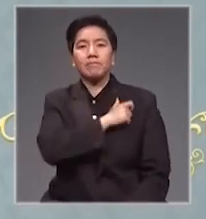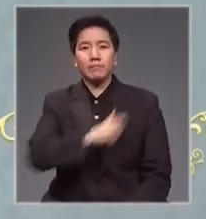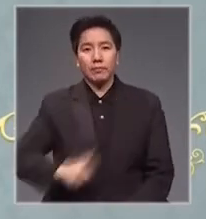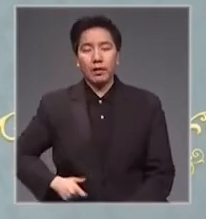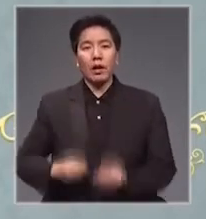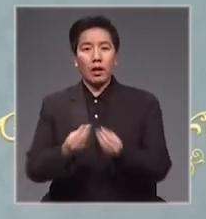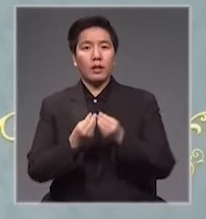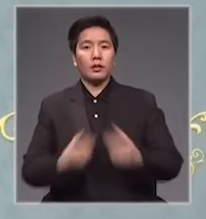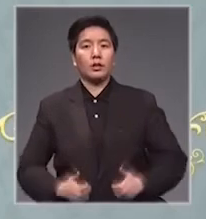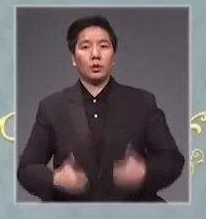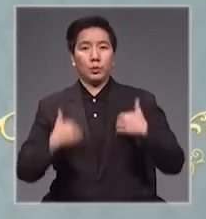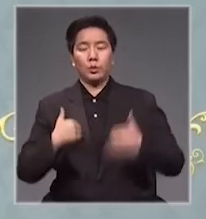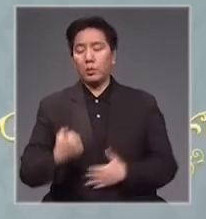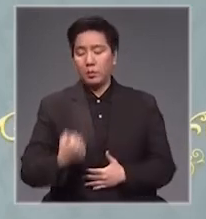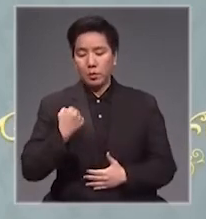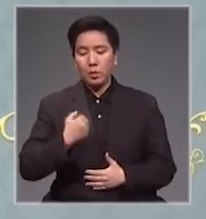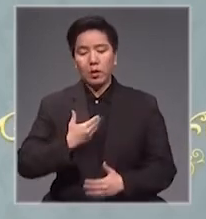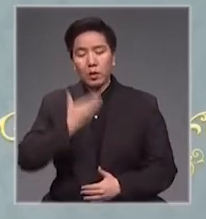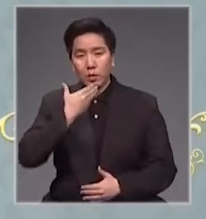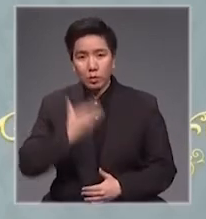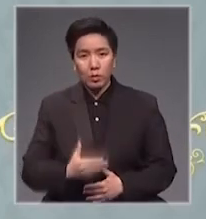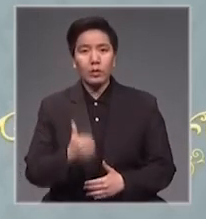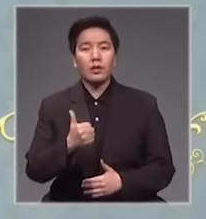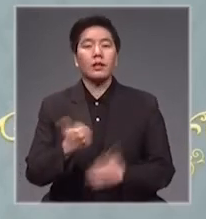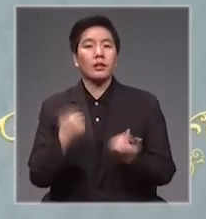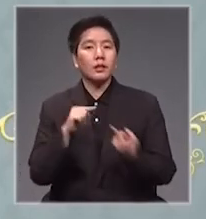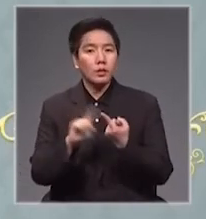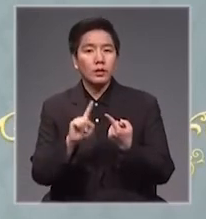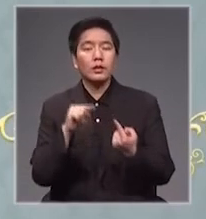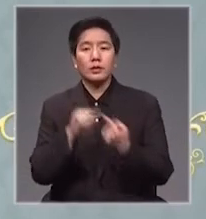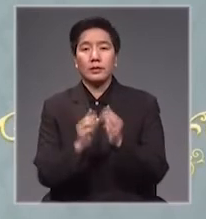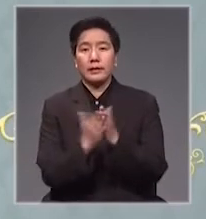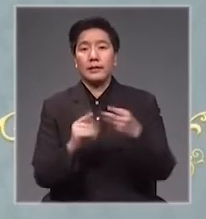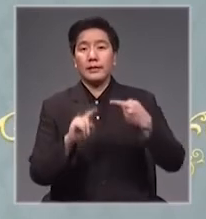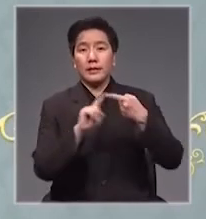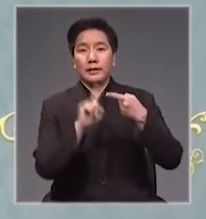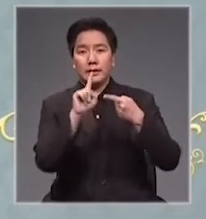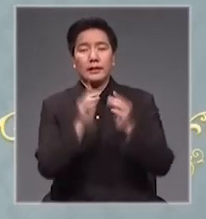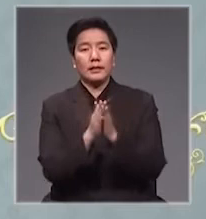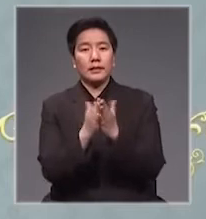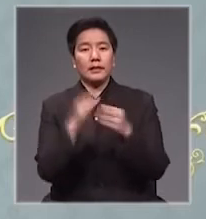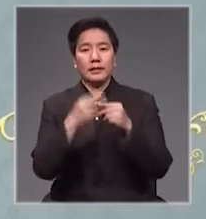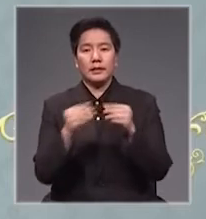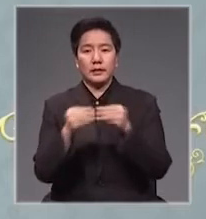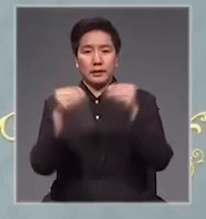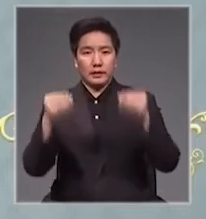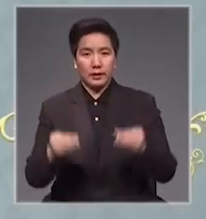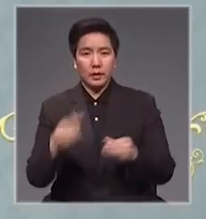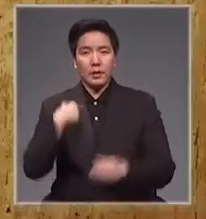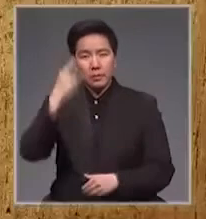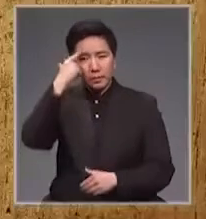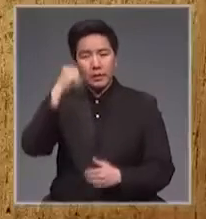าติของเราไปสู่ความมั่นคงมั่งคั่งอย่างยั่งยืนได้ในอนาคตอันได้แก่1 นะครับหนังสือชื่อปรัชญาทางส